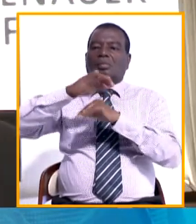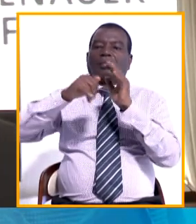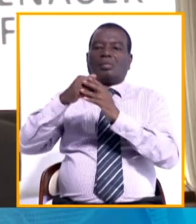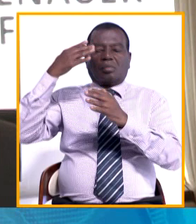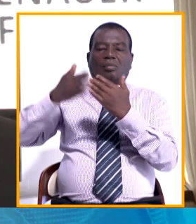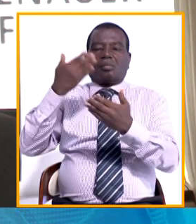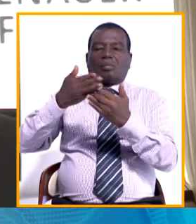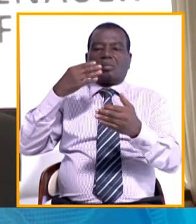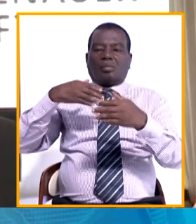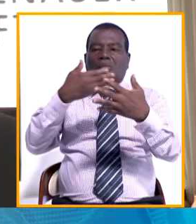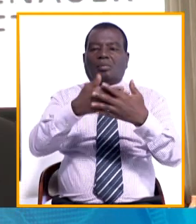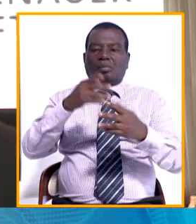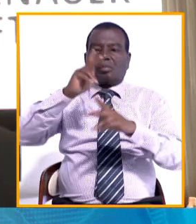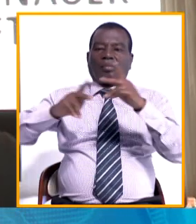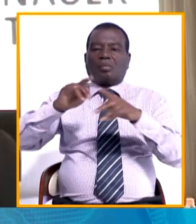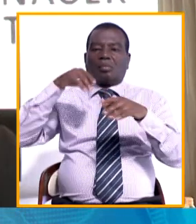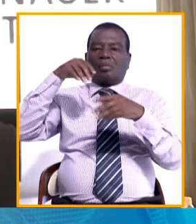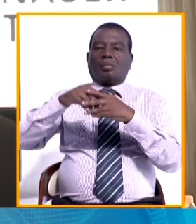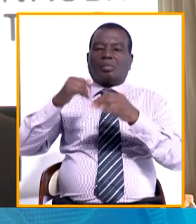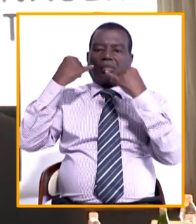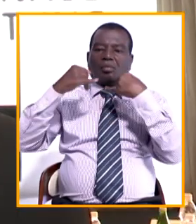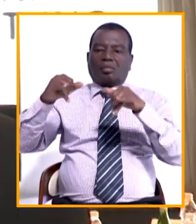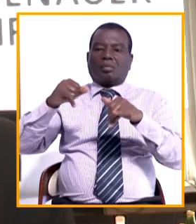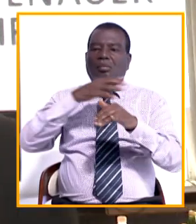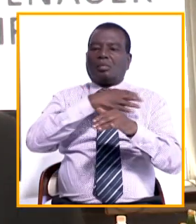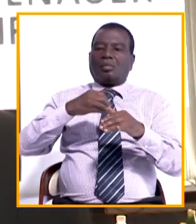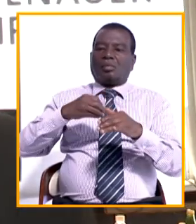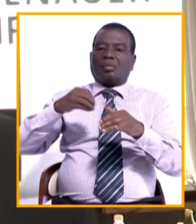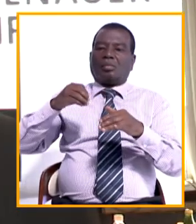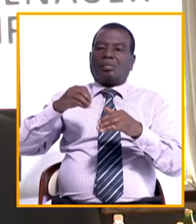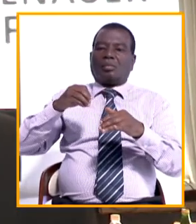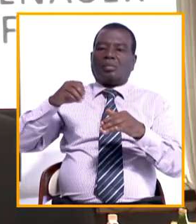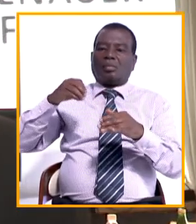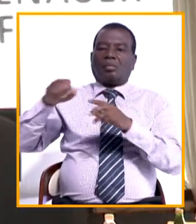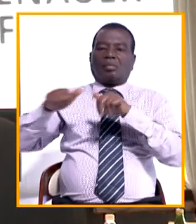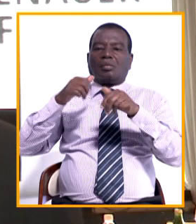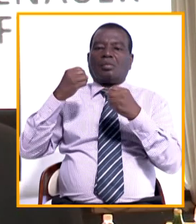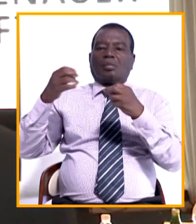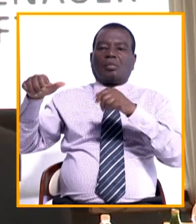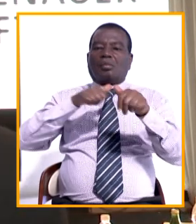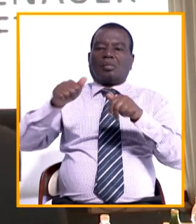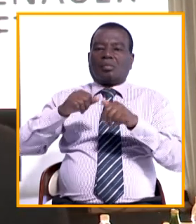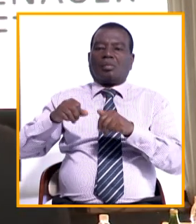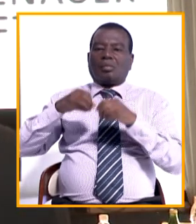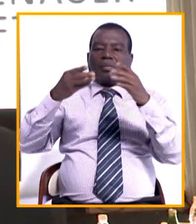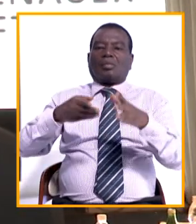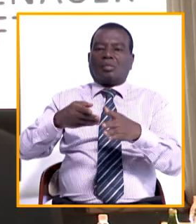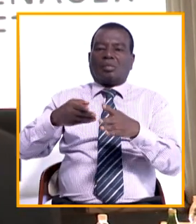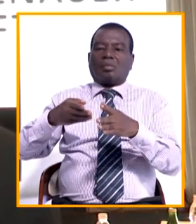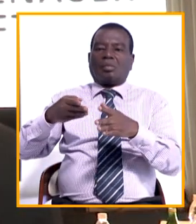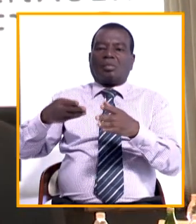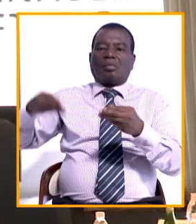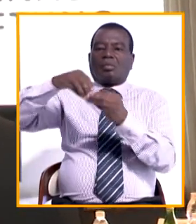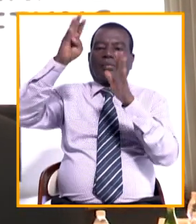faciliter l'accès des populations aux informations financières et budgétaires. Donc une panoplie d'activités a été mise en œuvre, notamment